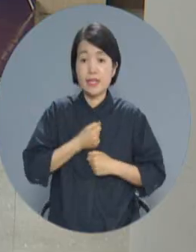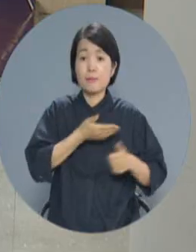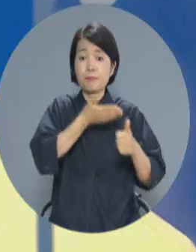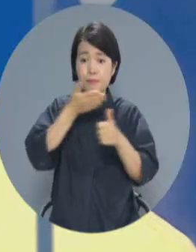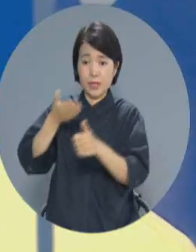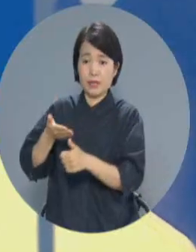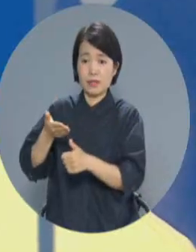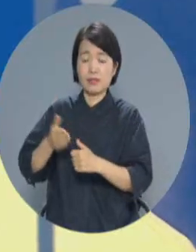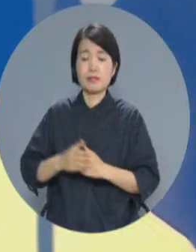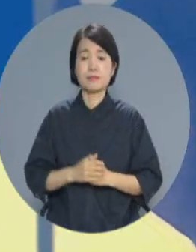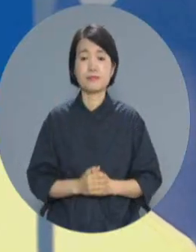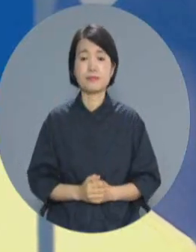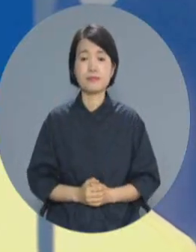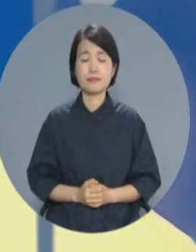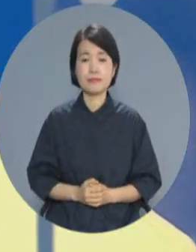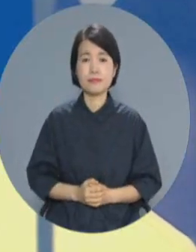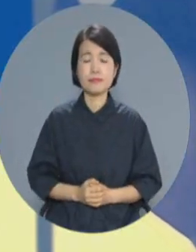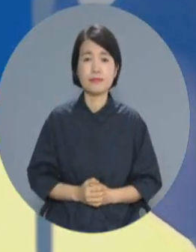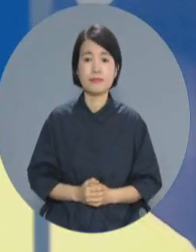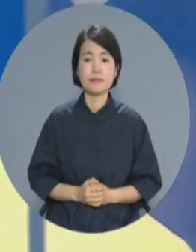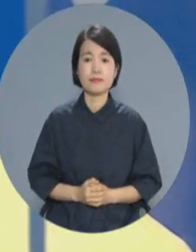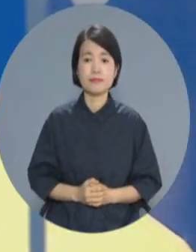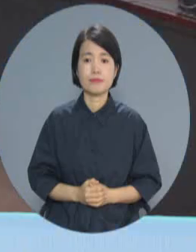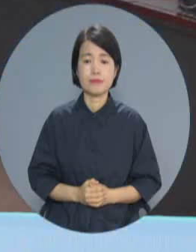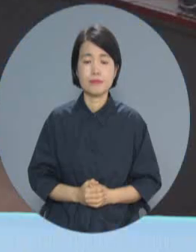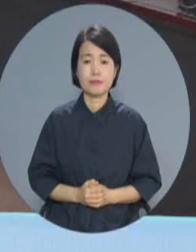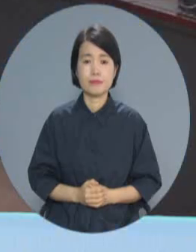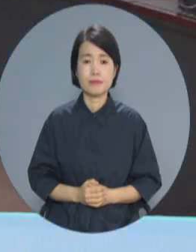지켜달라고 당부했습니다.